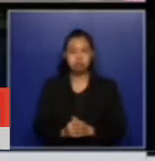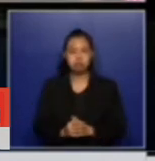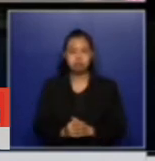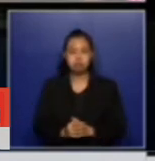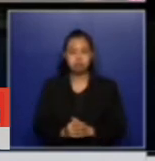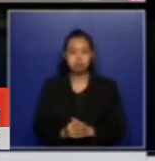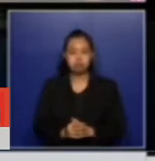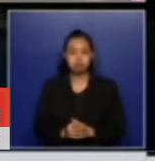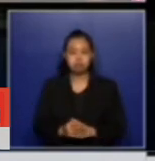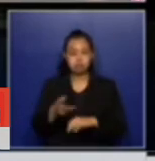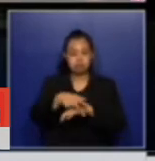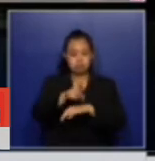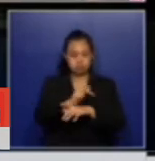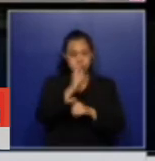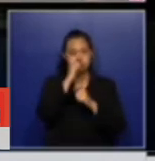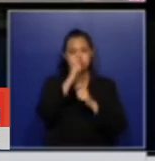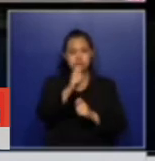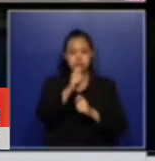ท่านประธานที่เคารพครับ